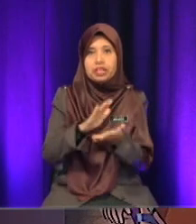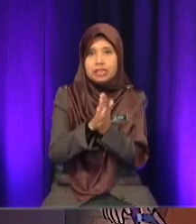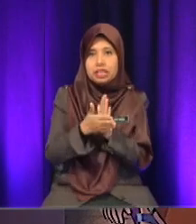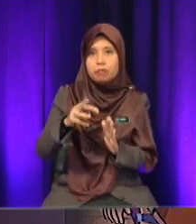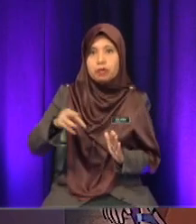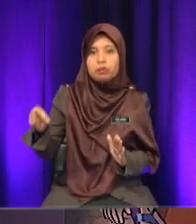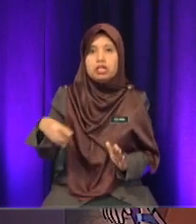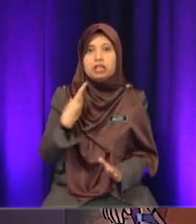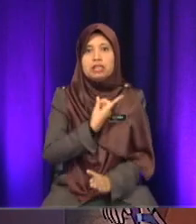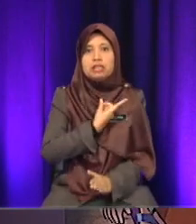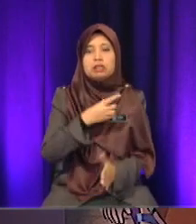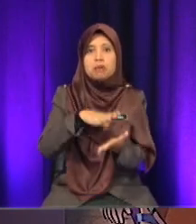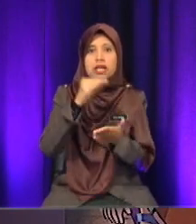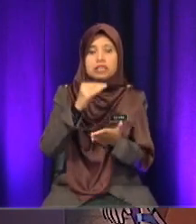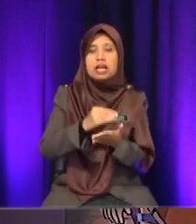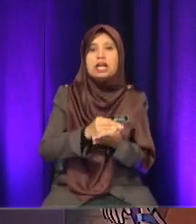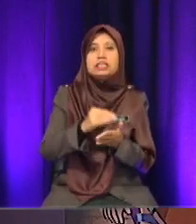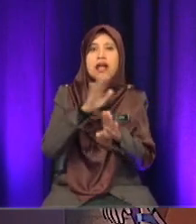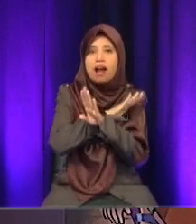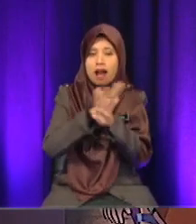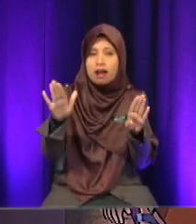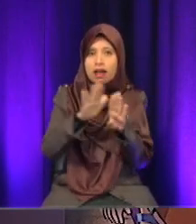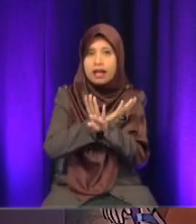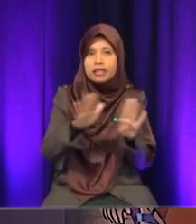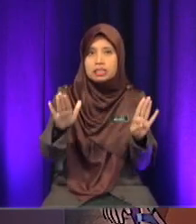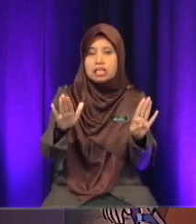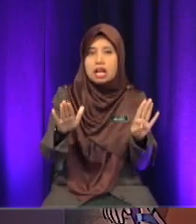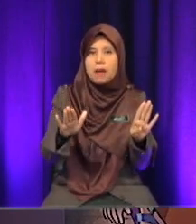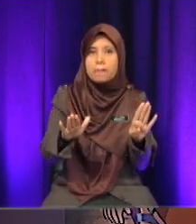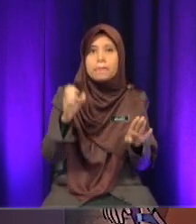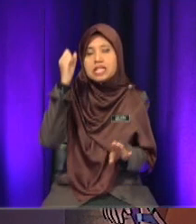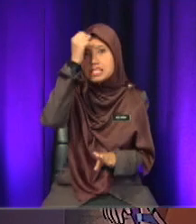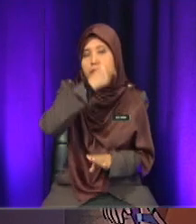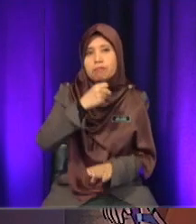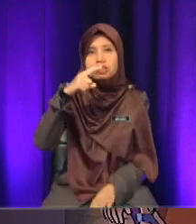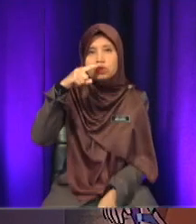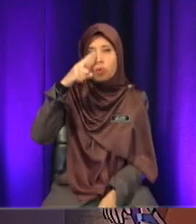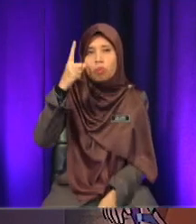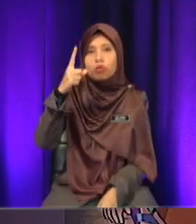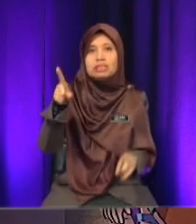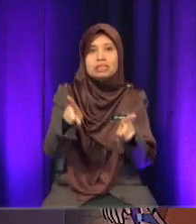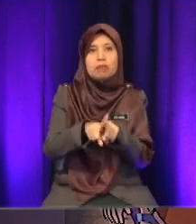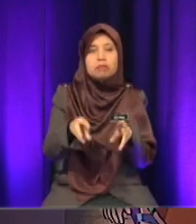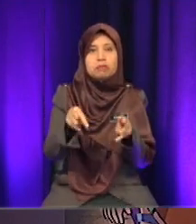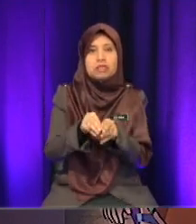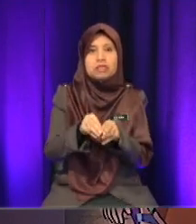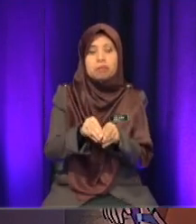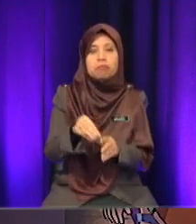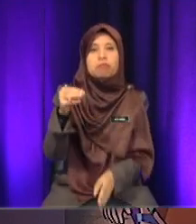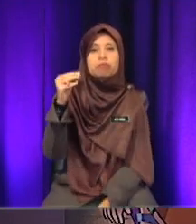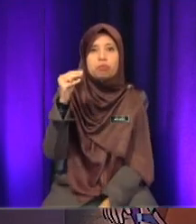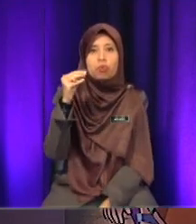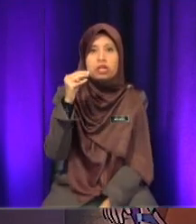rumah kita tidak belajar sesuatu daripada cerita ini jangan sesekali bersifat sombong sama macam oli tadi oke